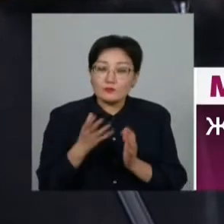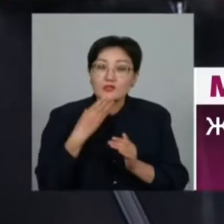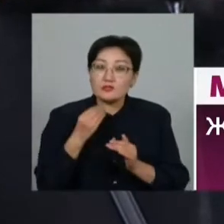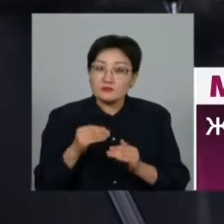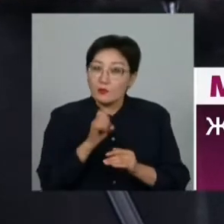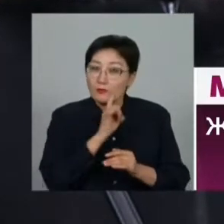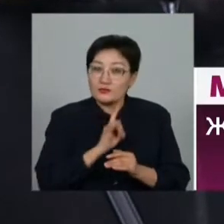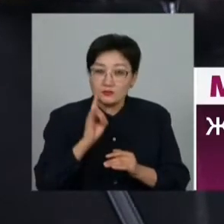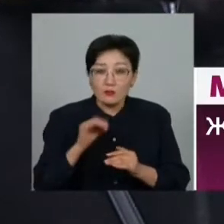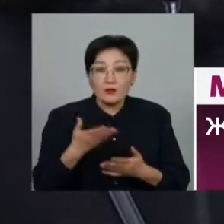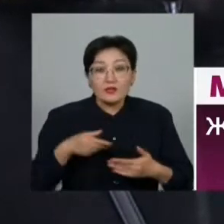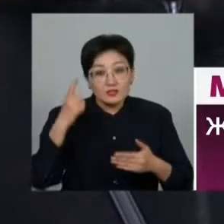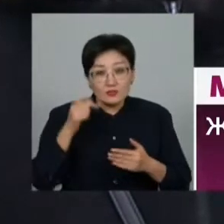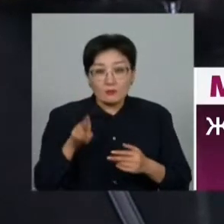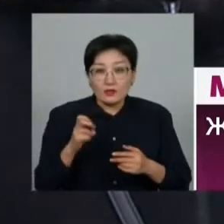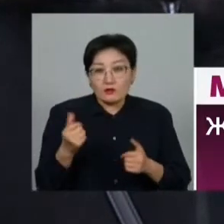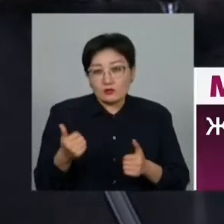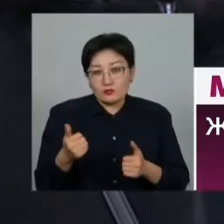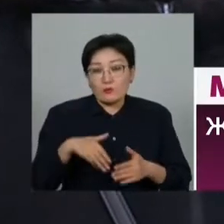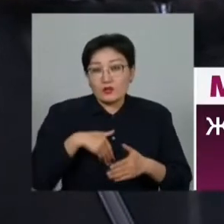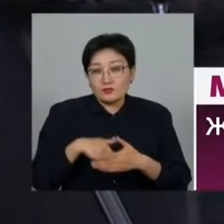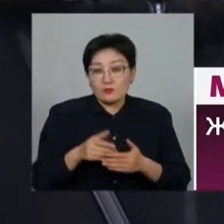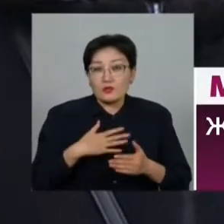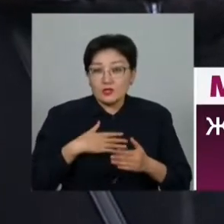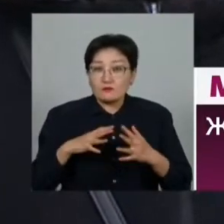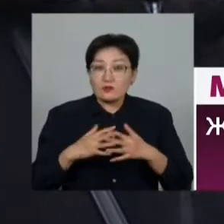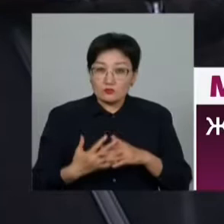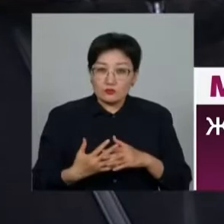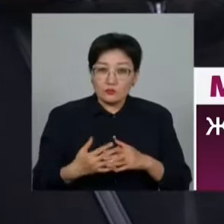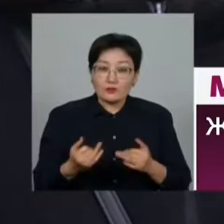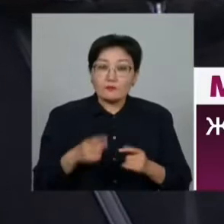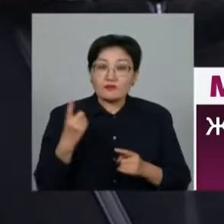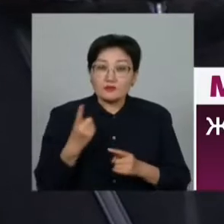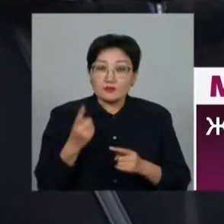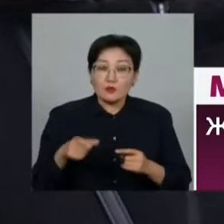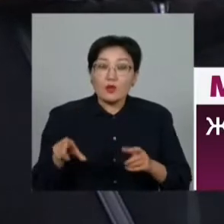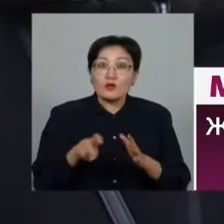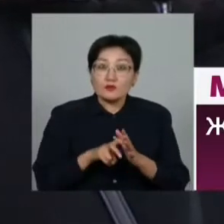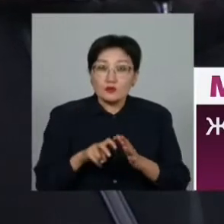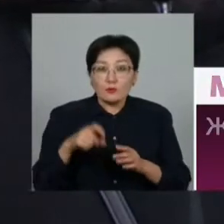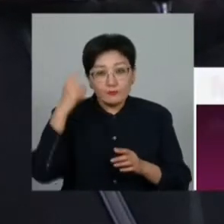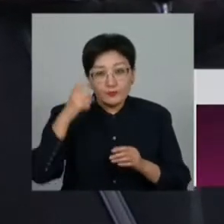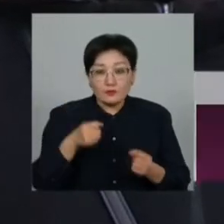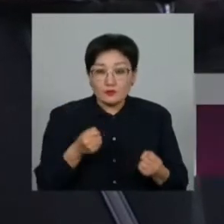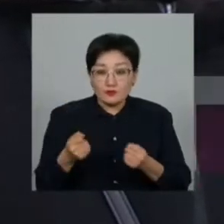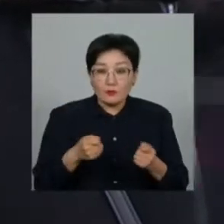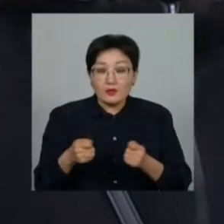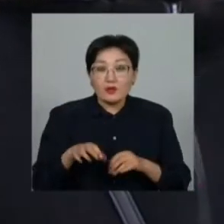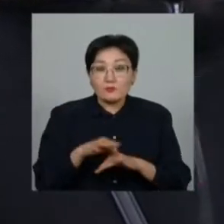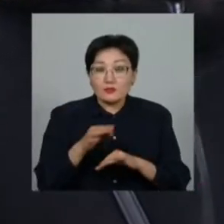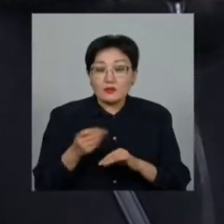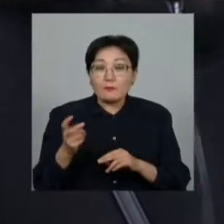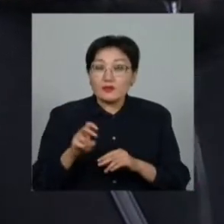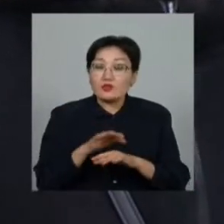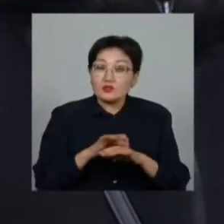своей матерью мы знаем его как одного из активистов нашего поселка он впервые сел пьяным за руль его жена приходила просить